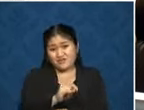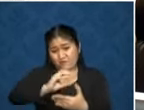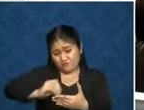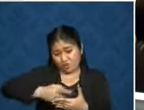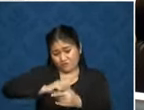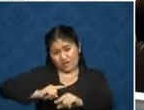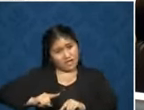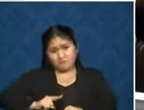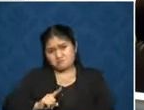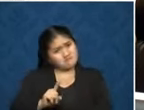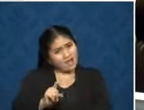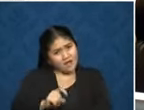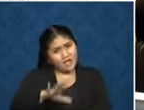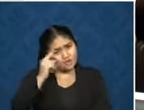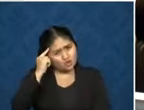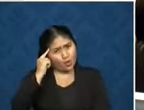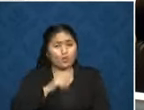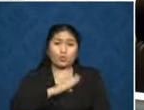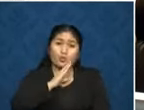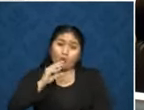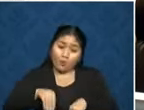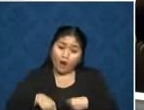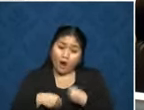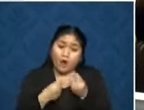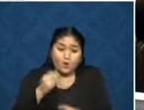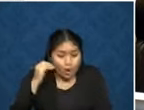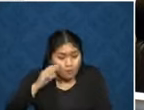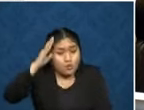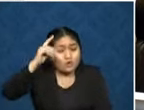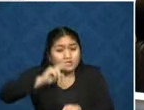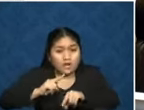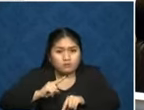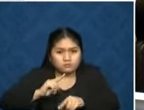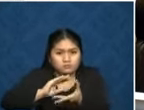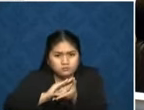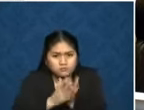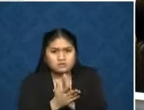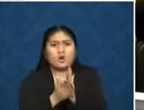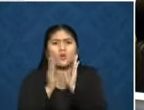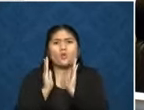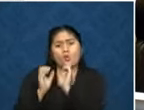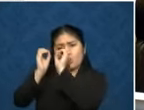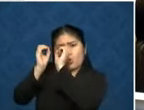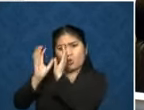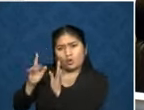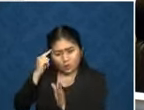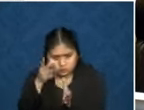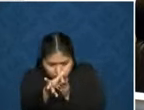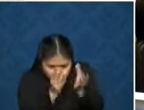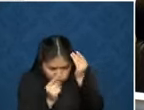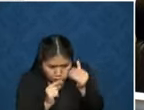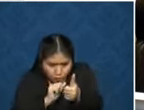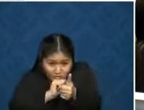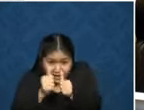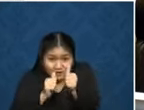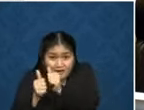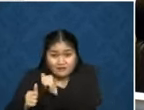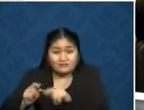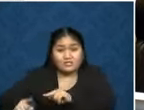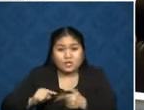ต่อไปบทบาทของการให้ความรู้กำลังจะเปลี่ยนไปค่ะบุคลากรทางการศึกษาต้องเรียนรู้ที่จะเท่าทันโลก